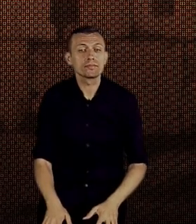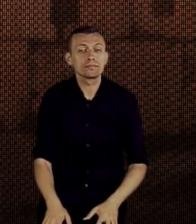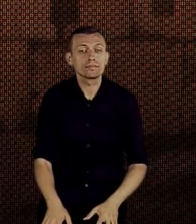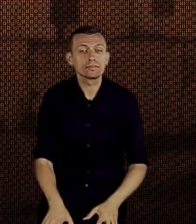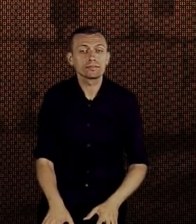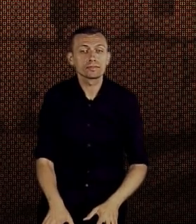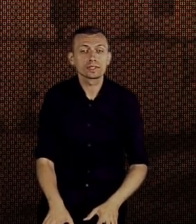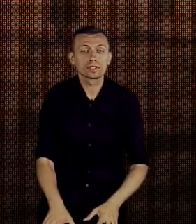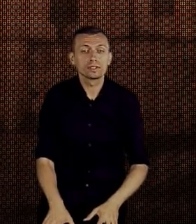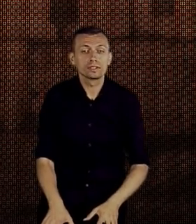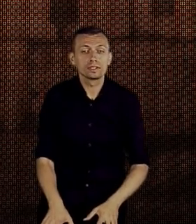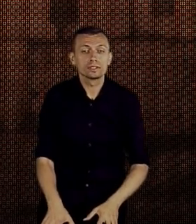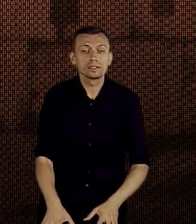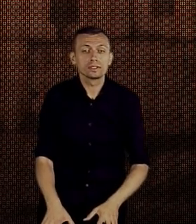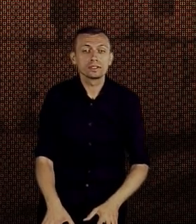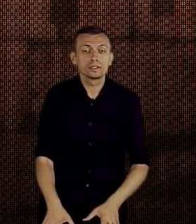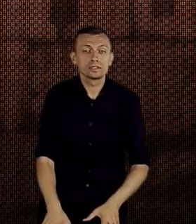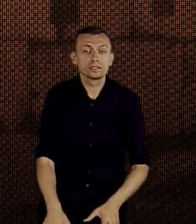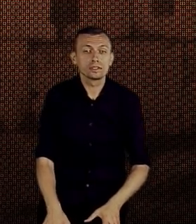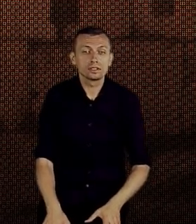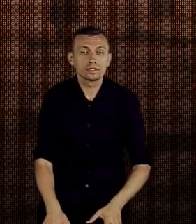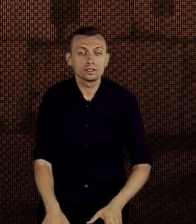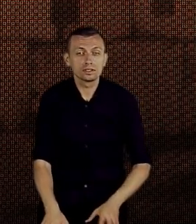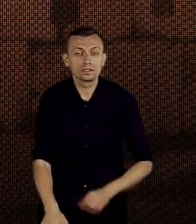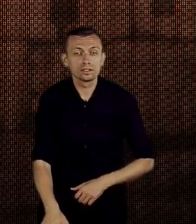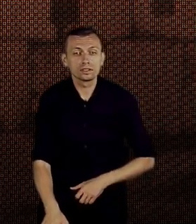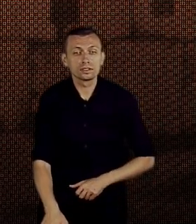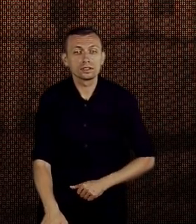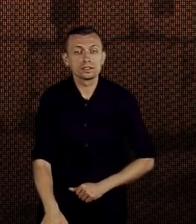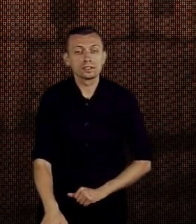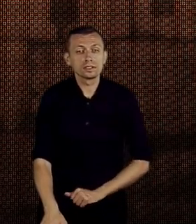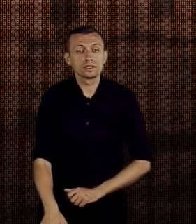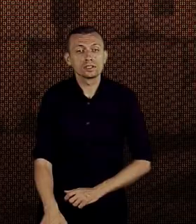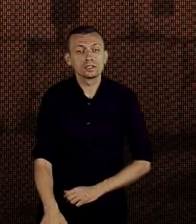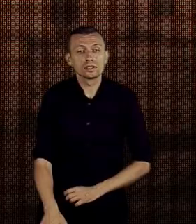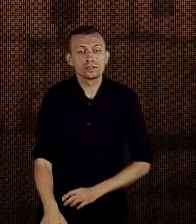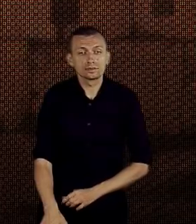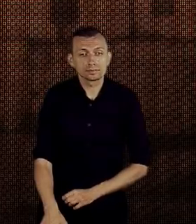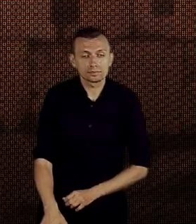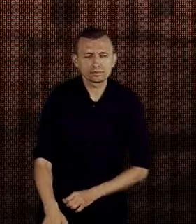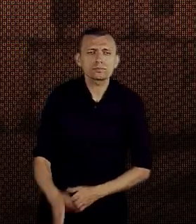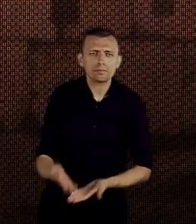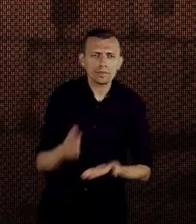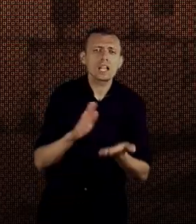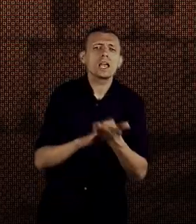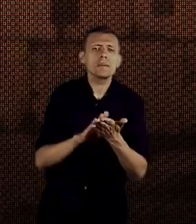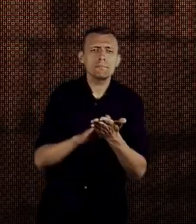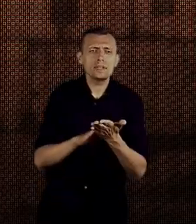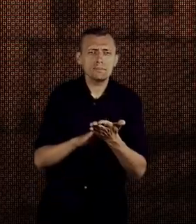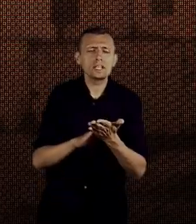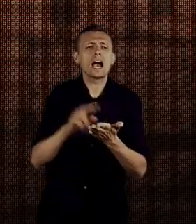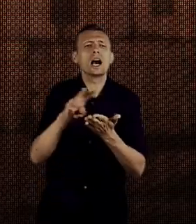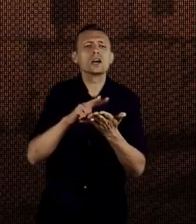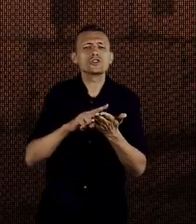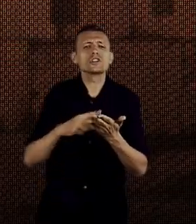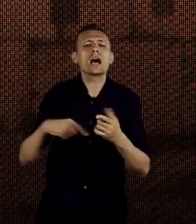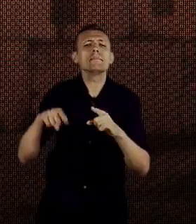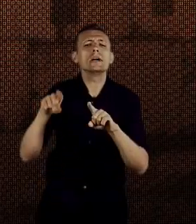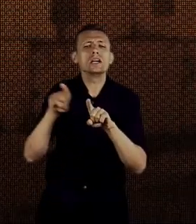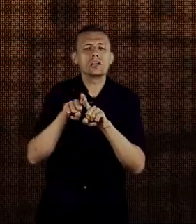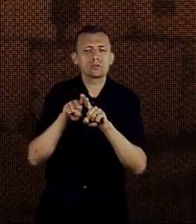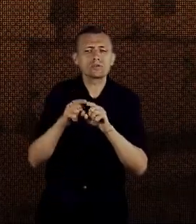w spełnieniu obietnicy narodzin swojego syna poprzez cielesne współżycie ze swoją